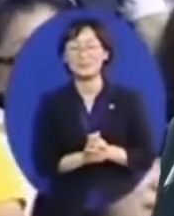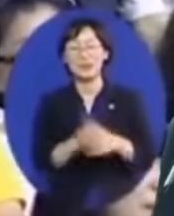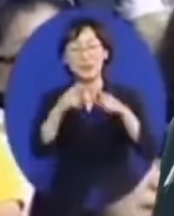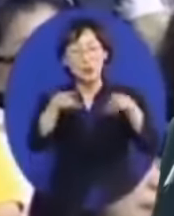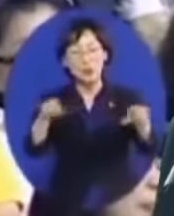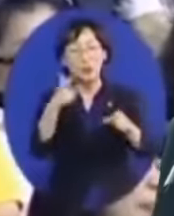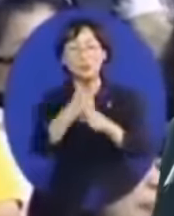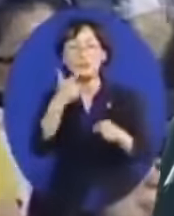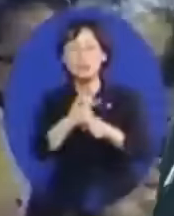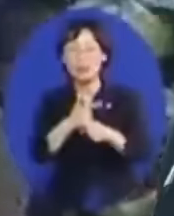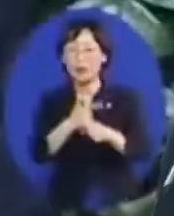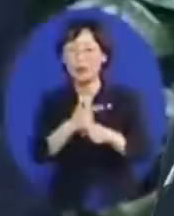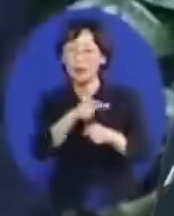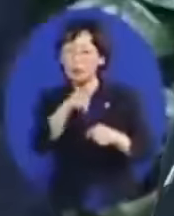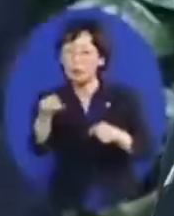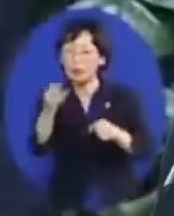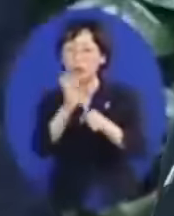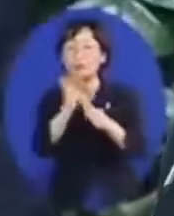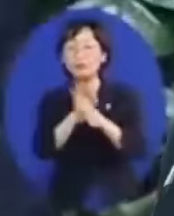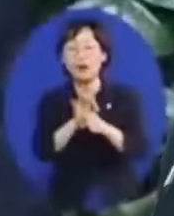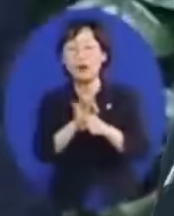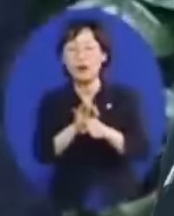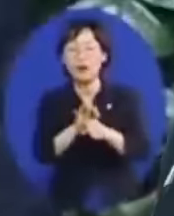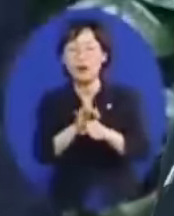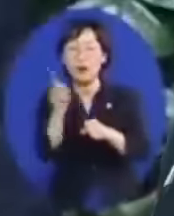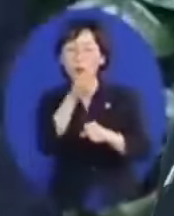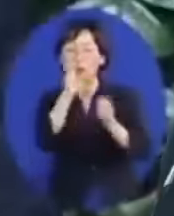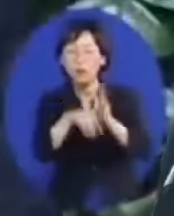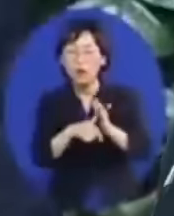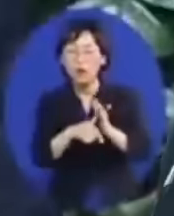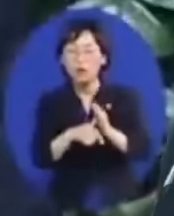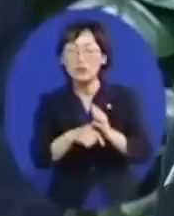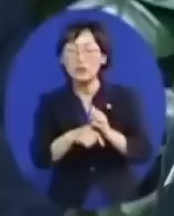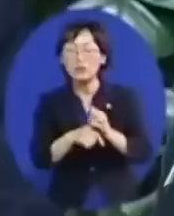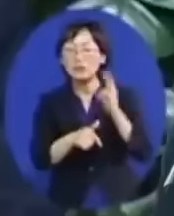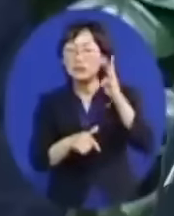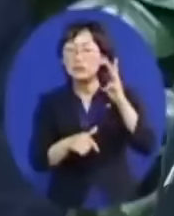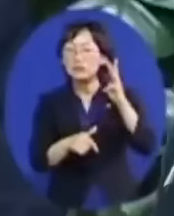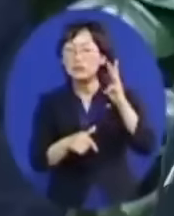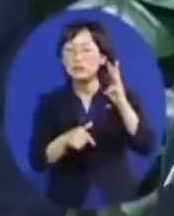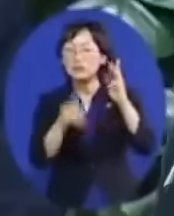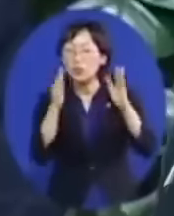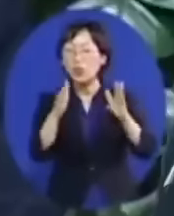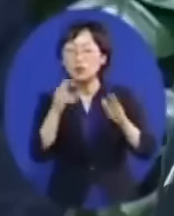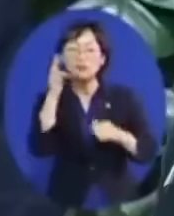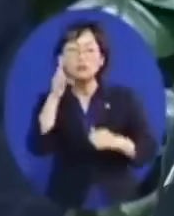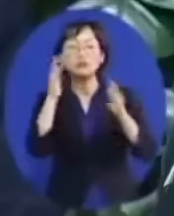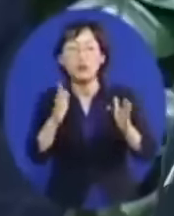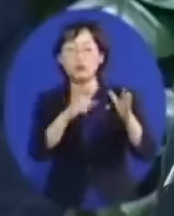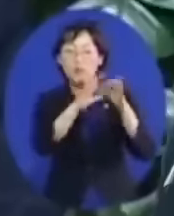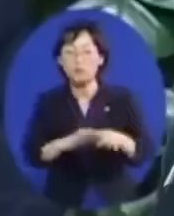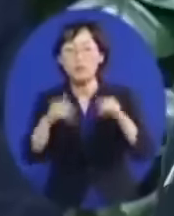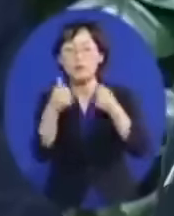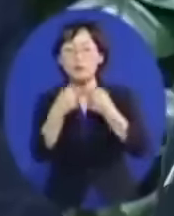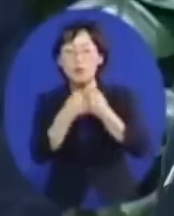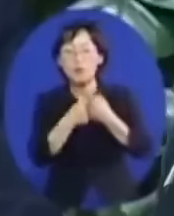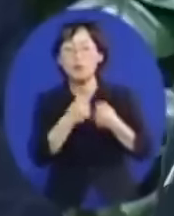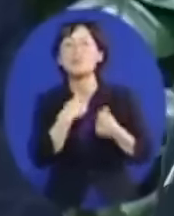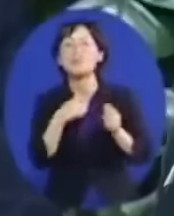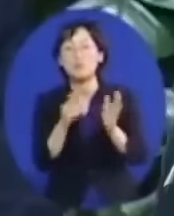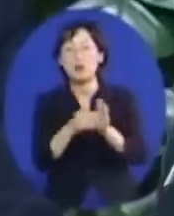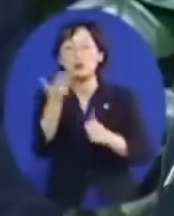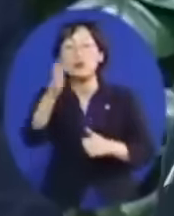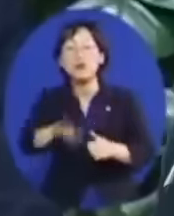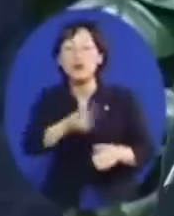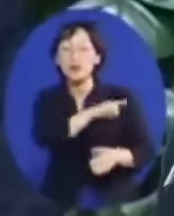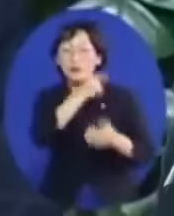보통 6시간에서 10시간, 어떤 때는 2, 3일에서 일주일 동안 계속해서 마귀와 싸워야 되는 것입니다. 그러나